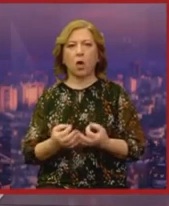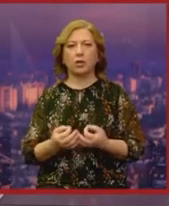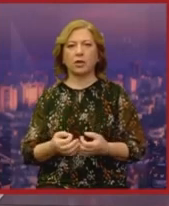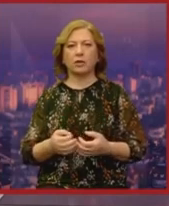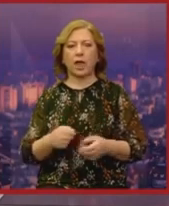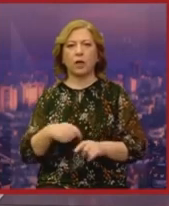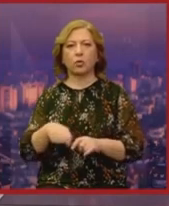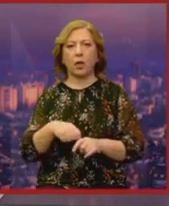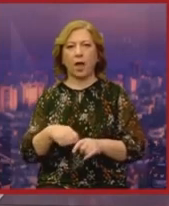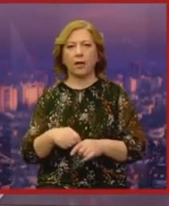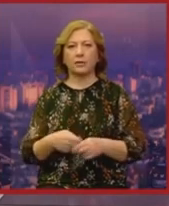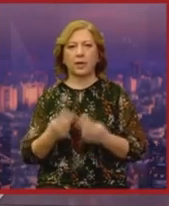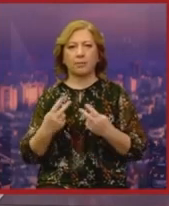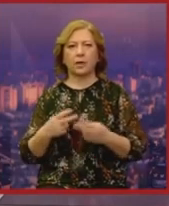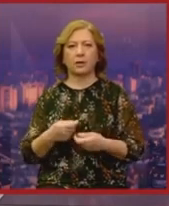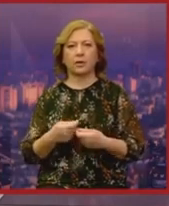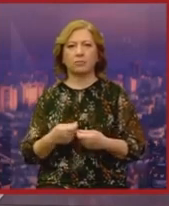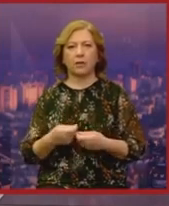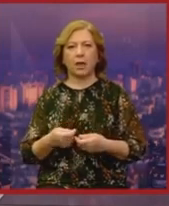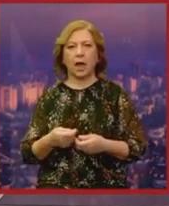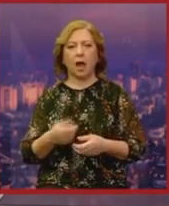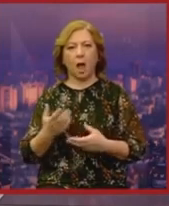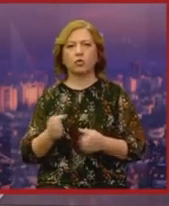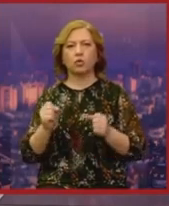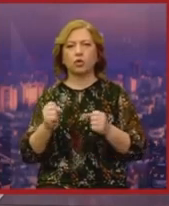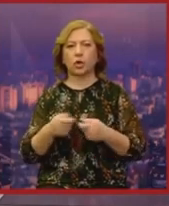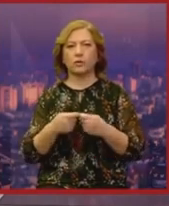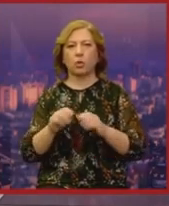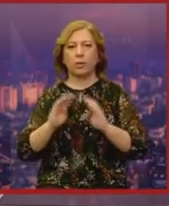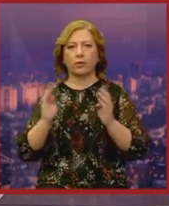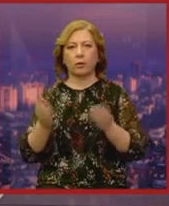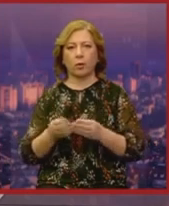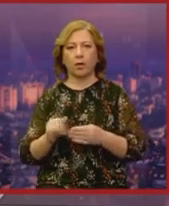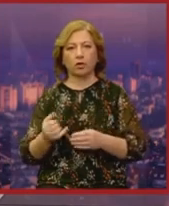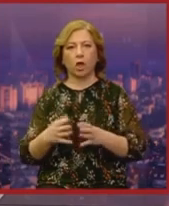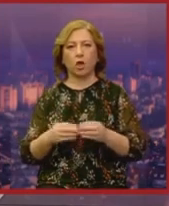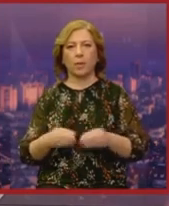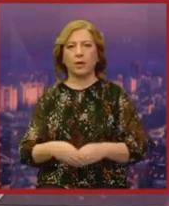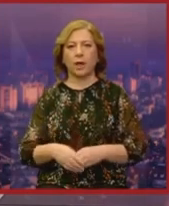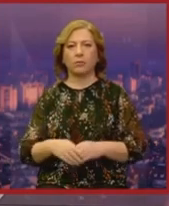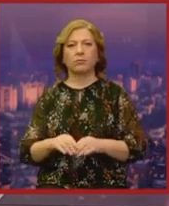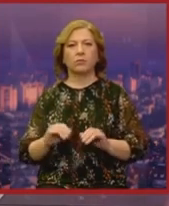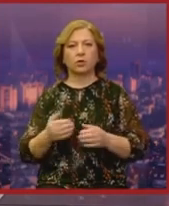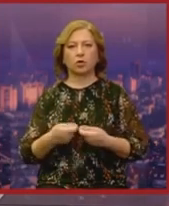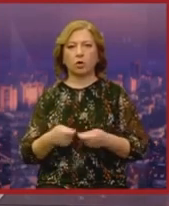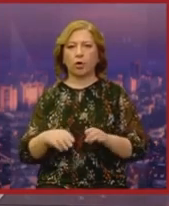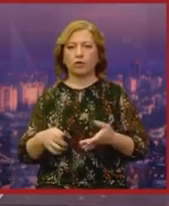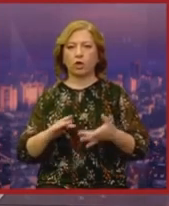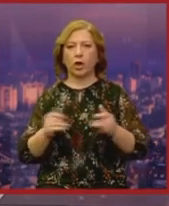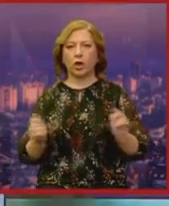sisteme educaționale alternative implementate cu succes în învățământul din întreaga lume, dar și în România. Evenimentul a avut loc online.